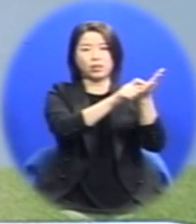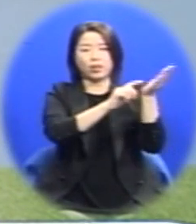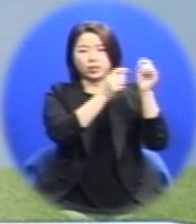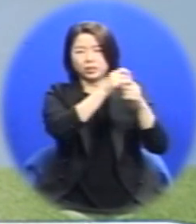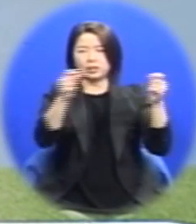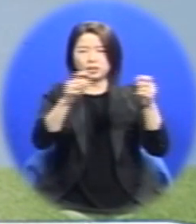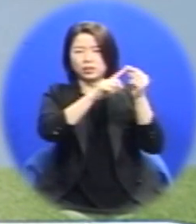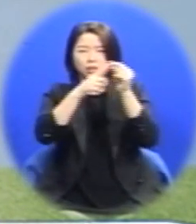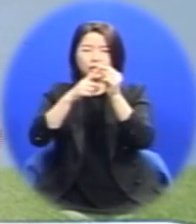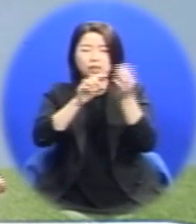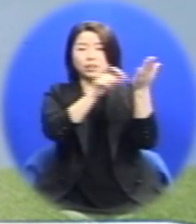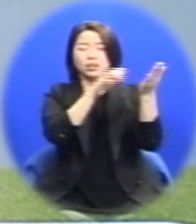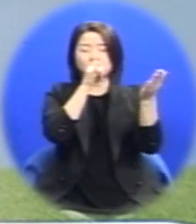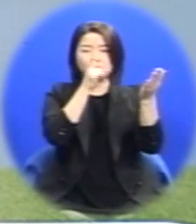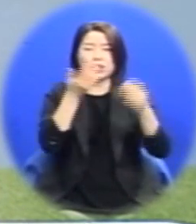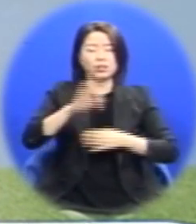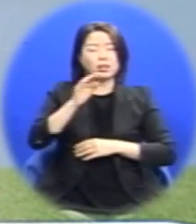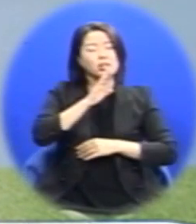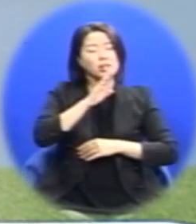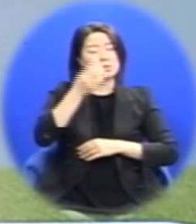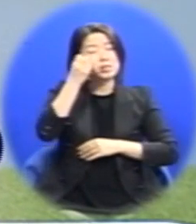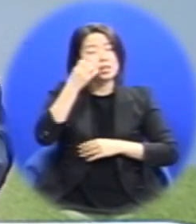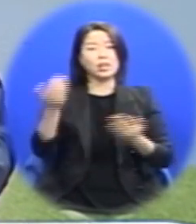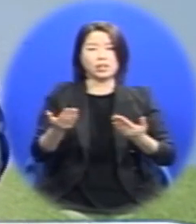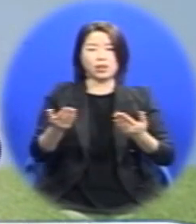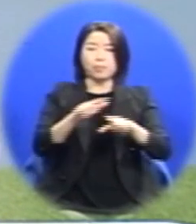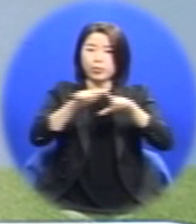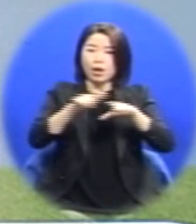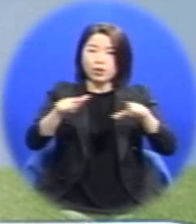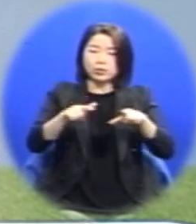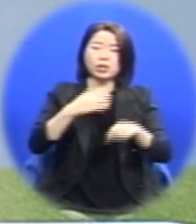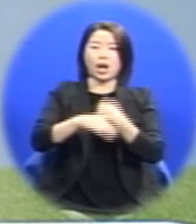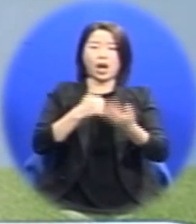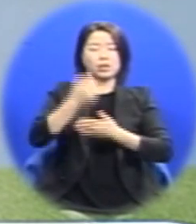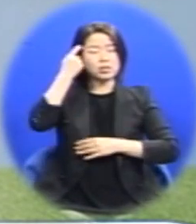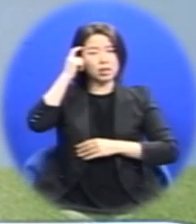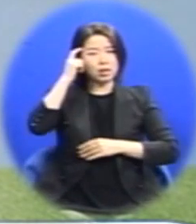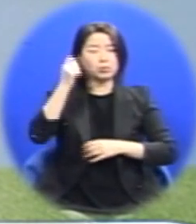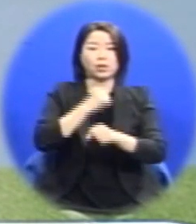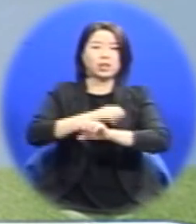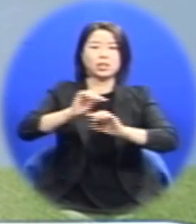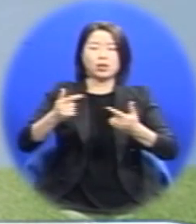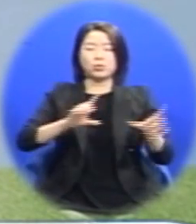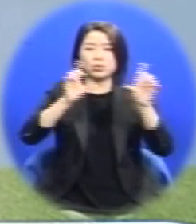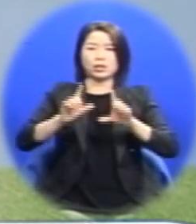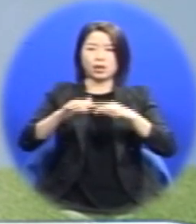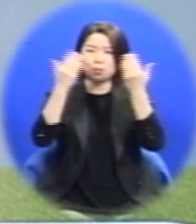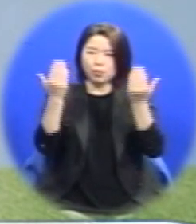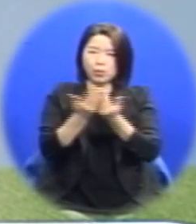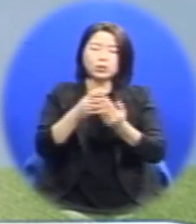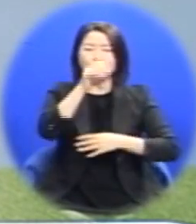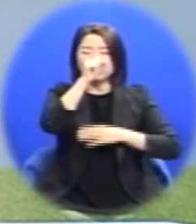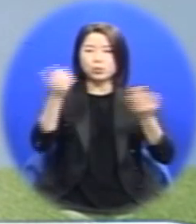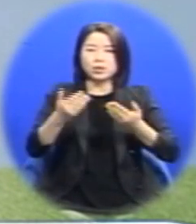합니다. 그런데 참 이상한 일입니다. 평소에는 하나님 생각도 하지 않고 살다가 온갖 좋은 일 만날